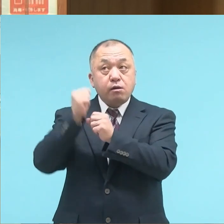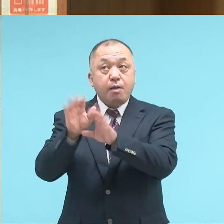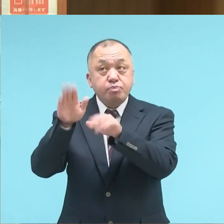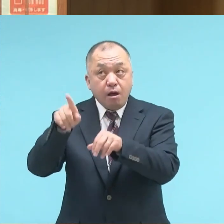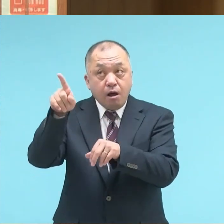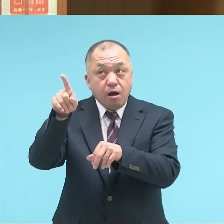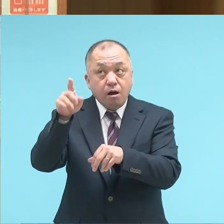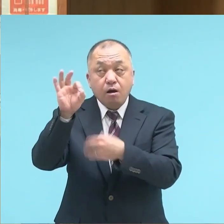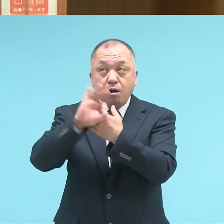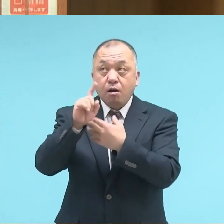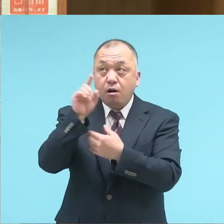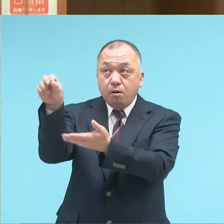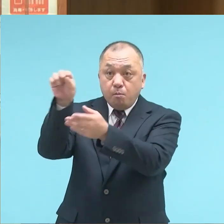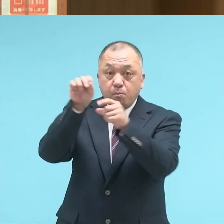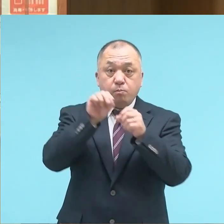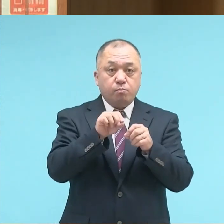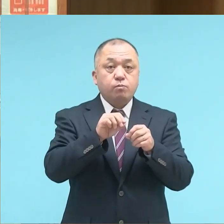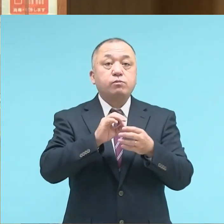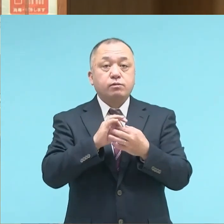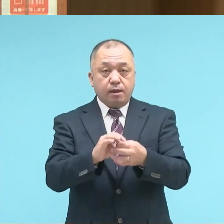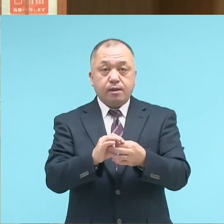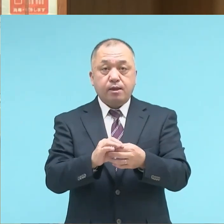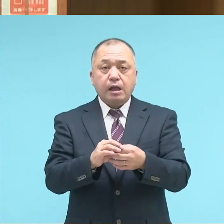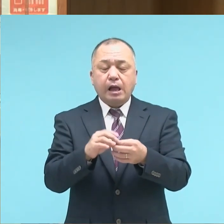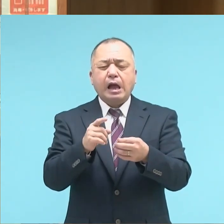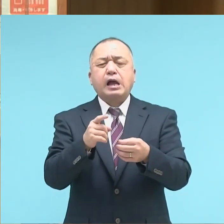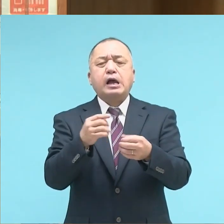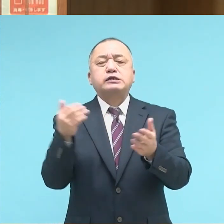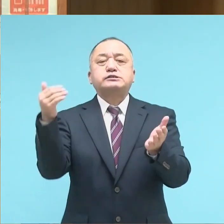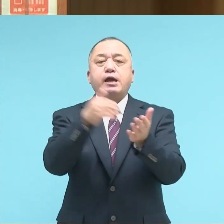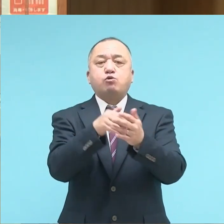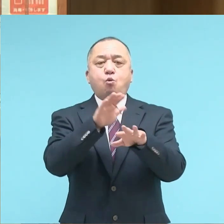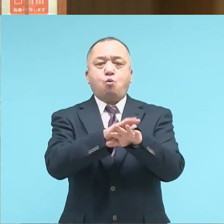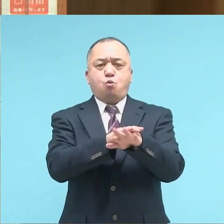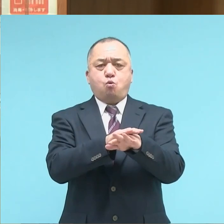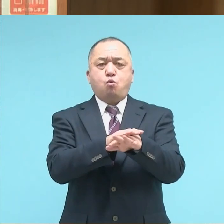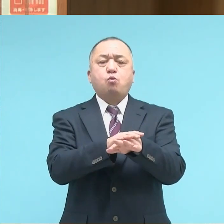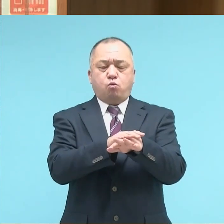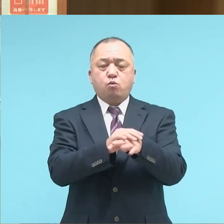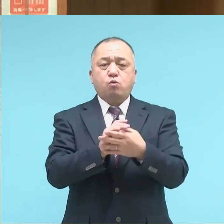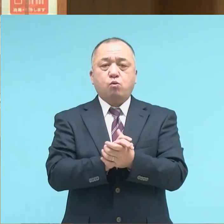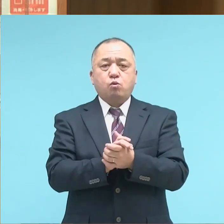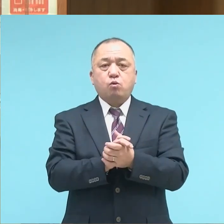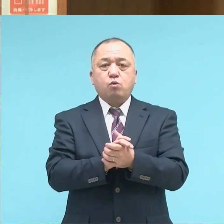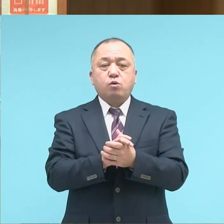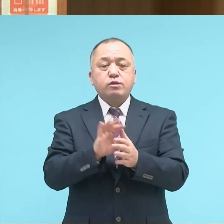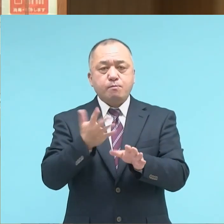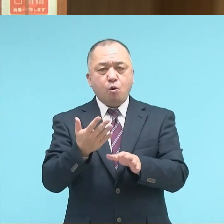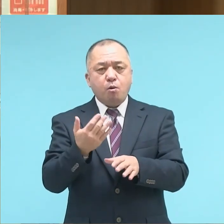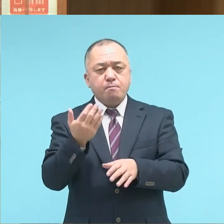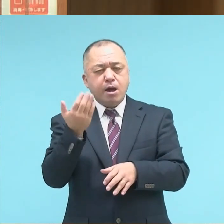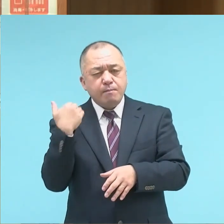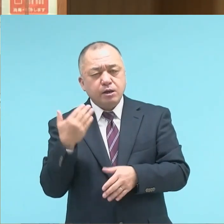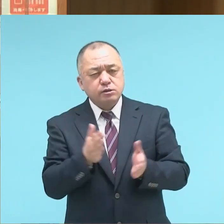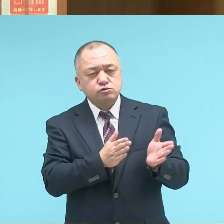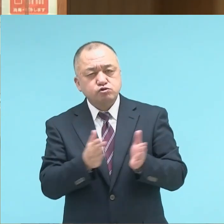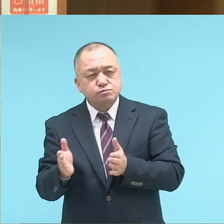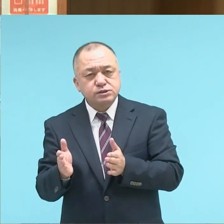ので、そこはもう最後の手段ではあるけれども、そういった頭の体操というか、そういったことをしてほし